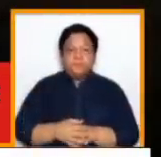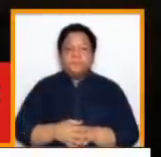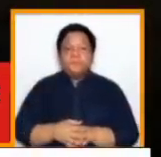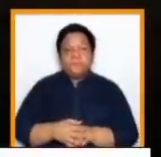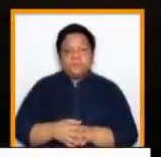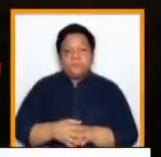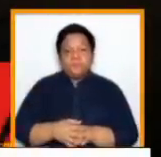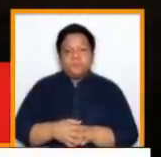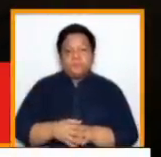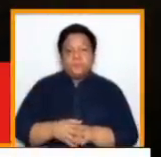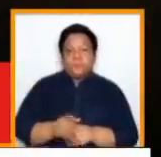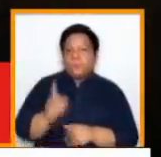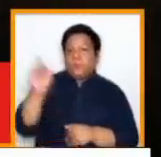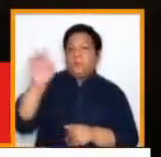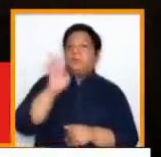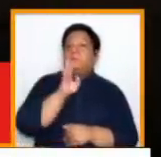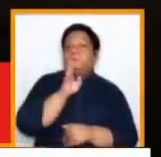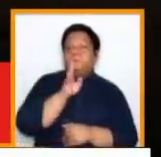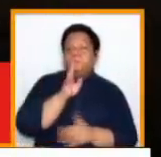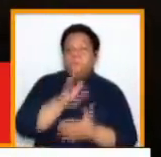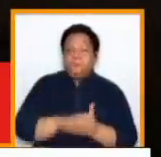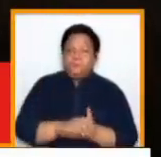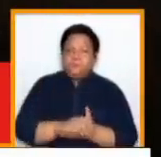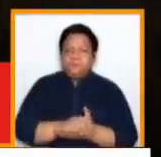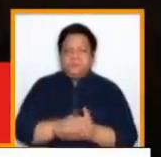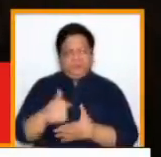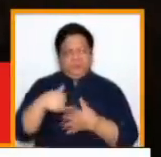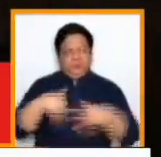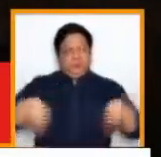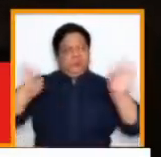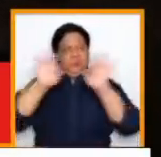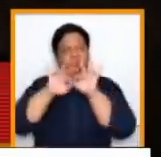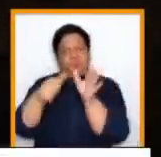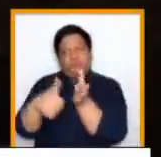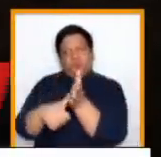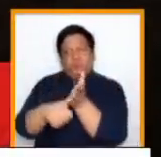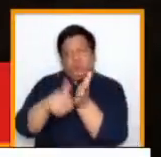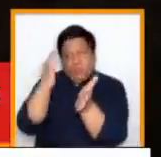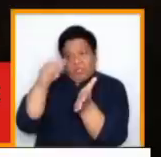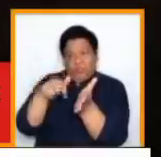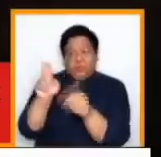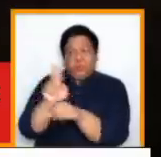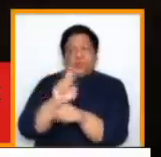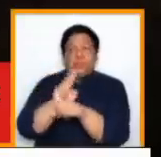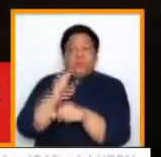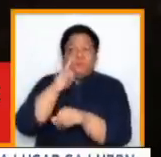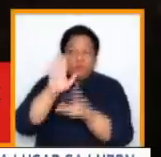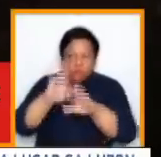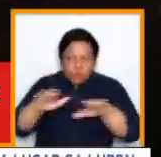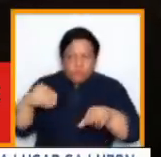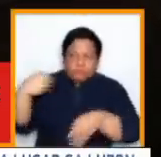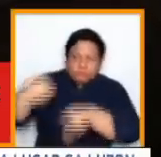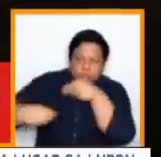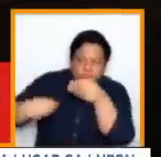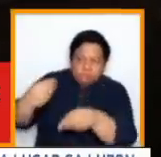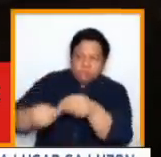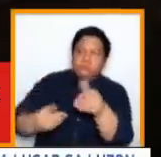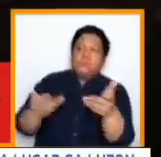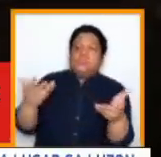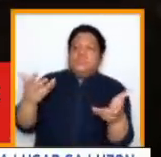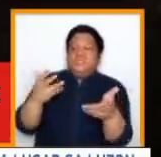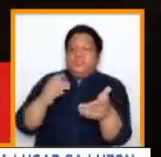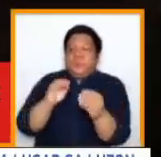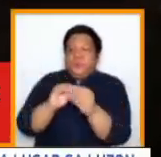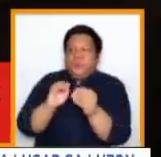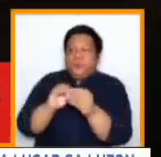Importante sa atin yung pagboto kasi magagamit pa yun sa mga anak natin at saka mga